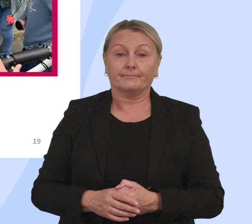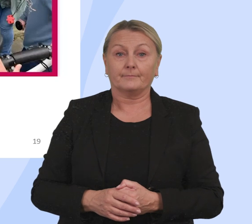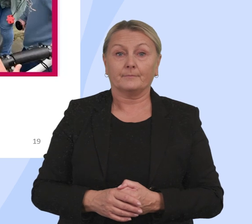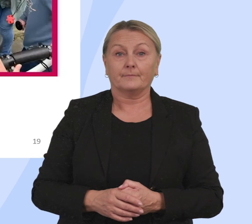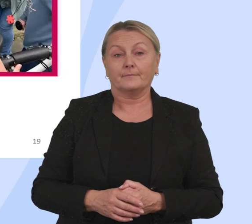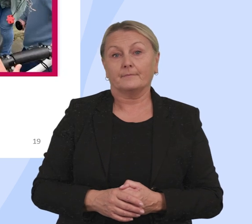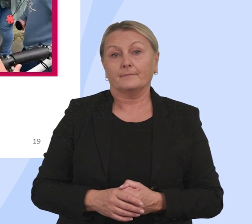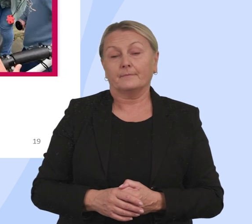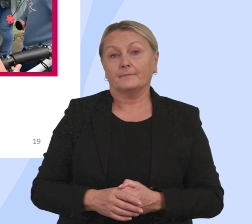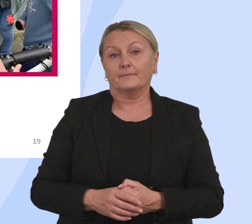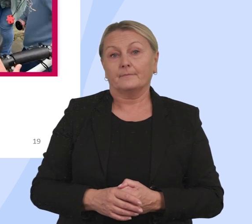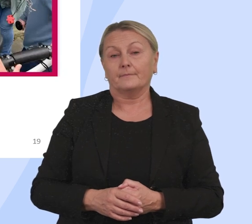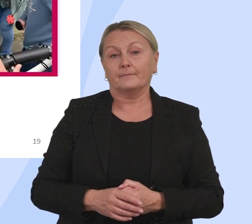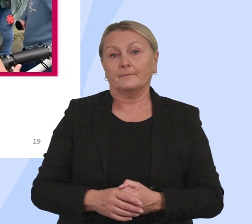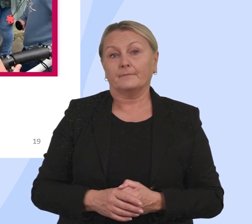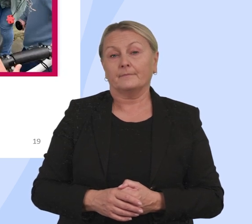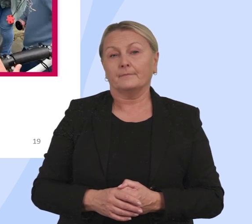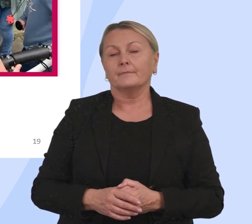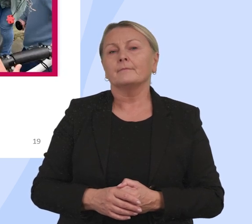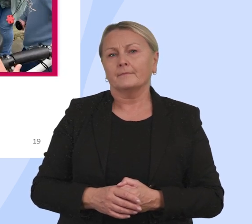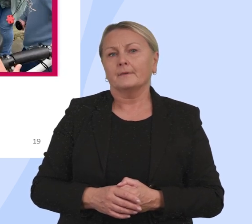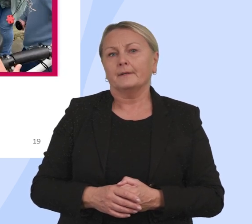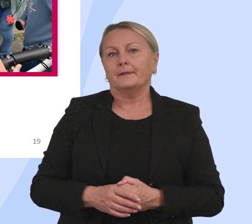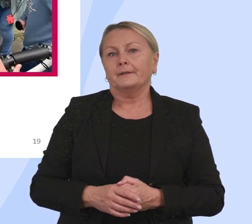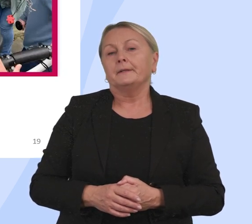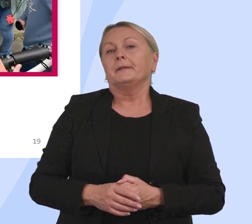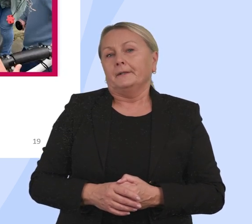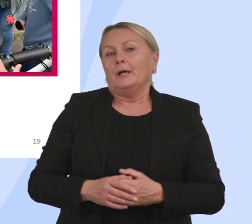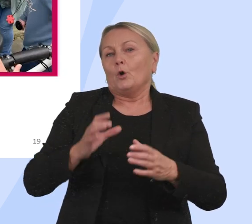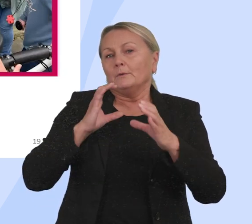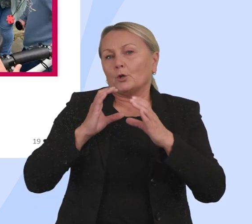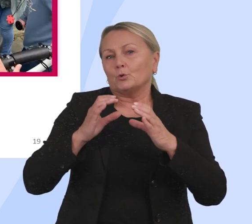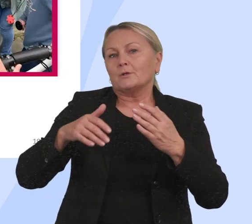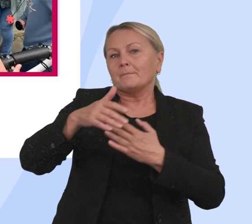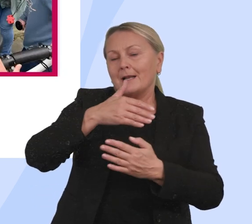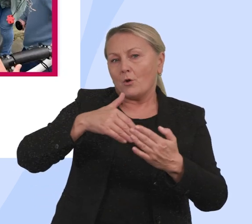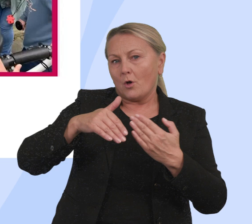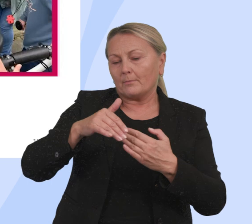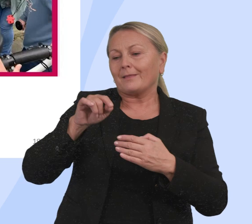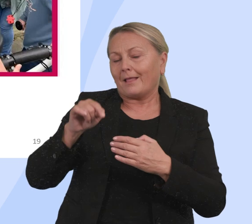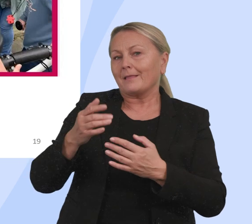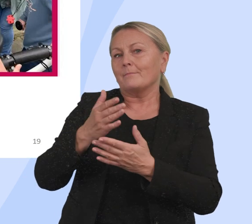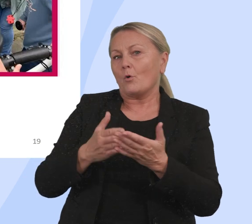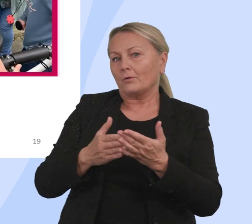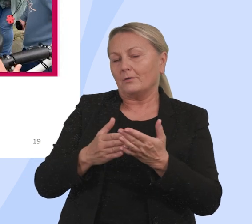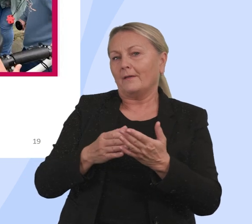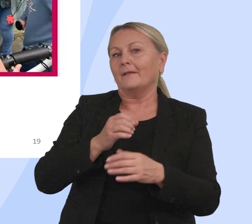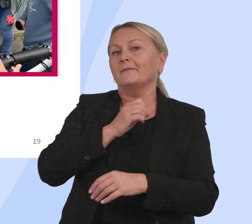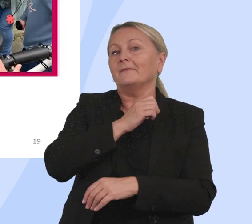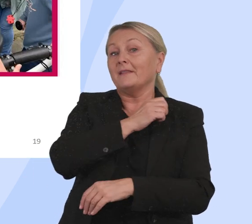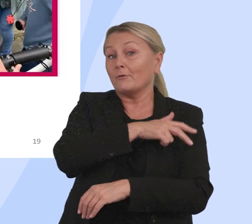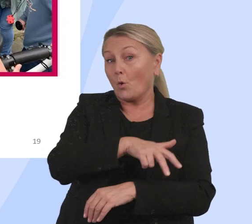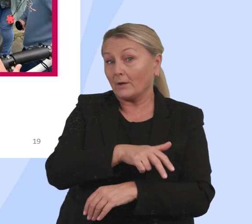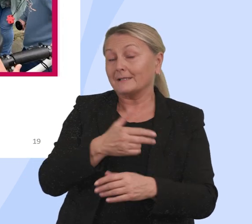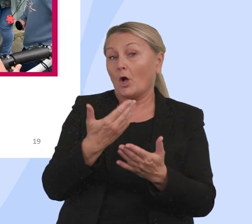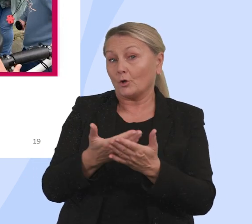Så kommunikationsmiljøer på den her måde, neurologisk argument, er en forudsætning for,